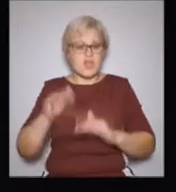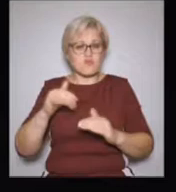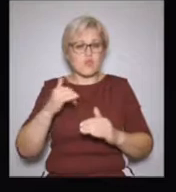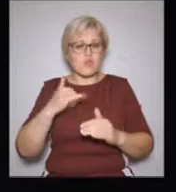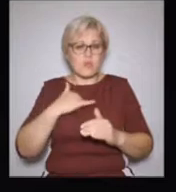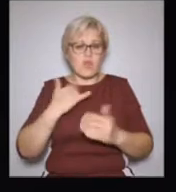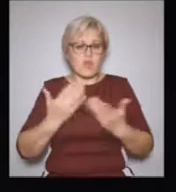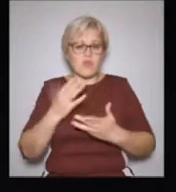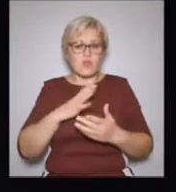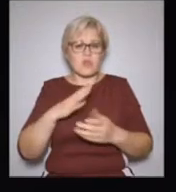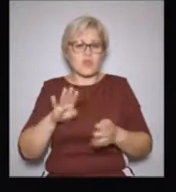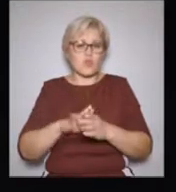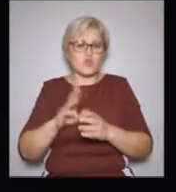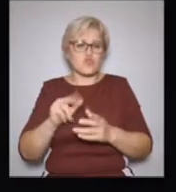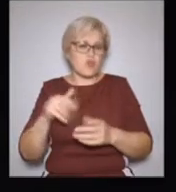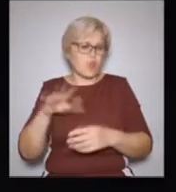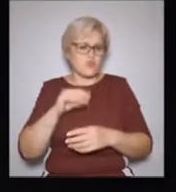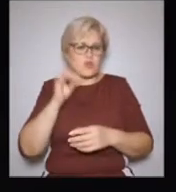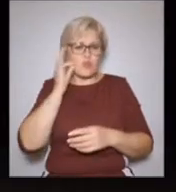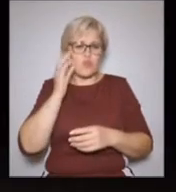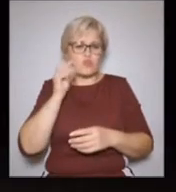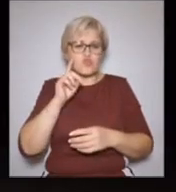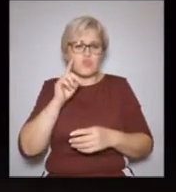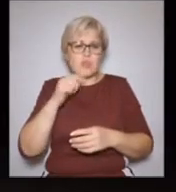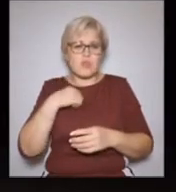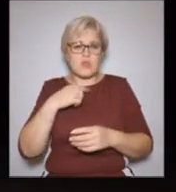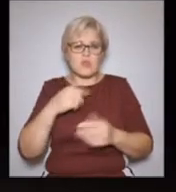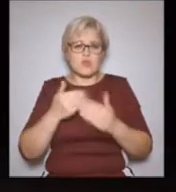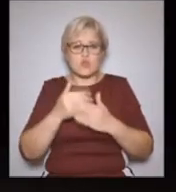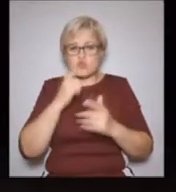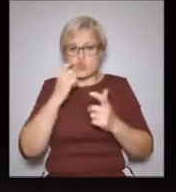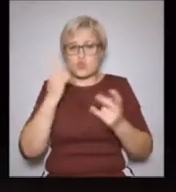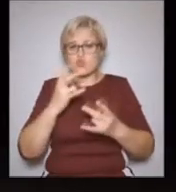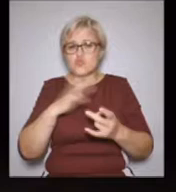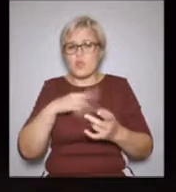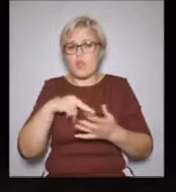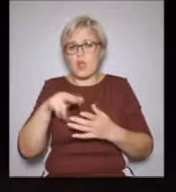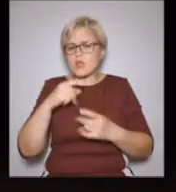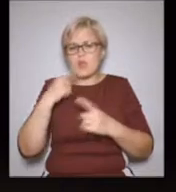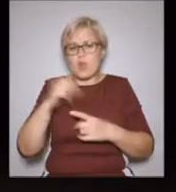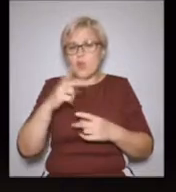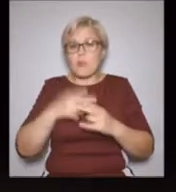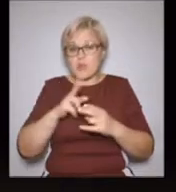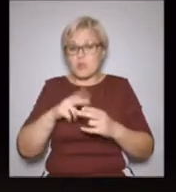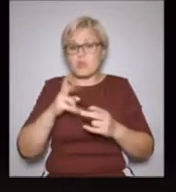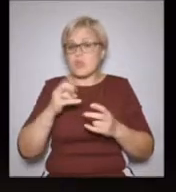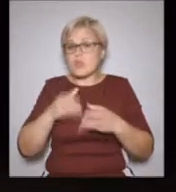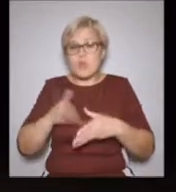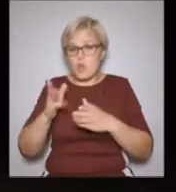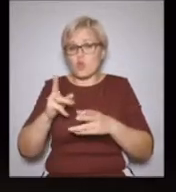это наверно был такой же как у всех помню что мне до школу нужно было ходить